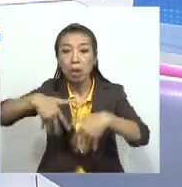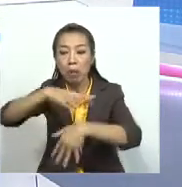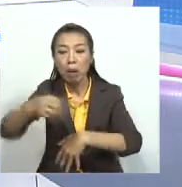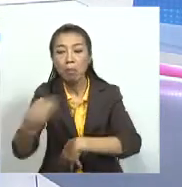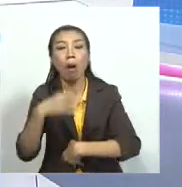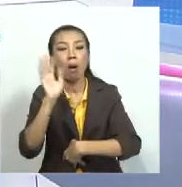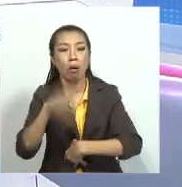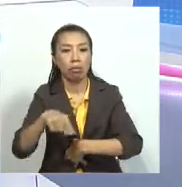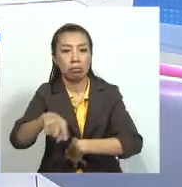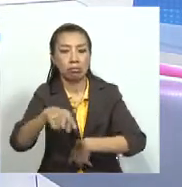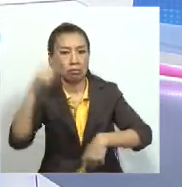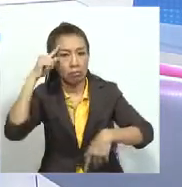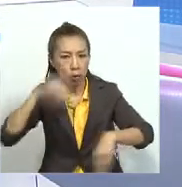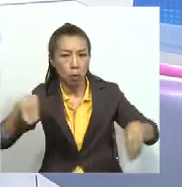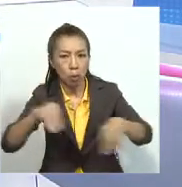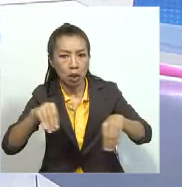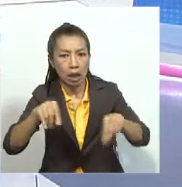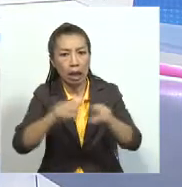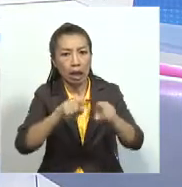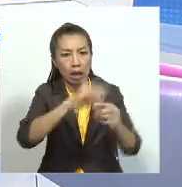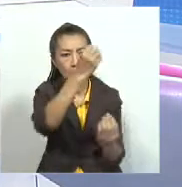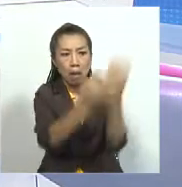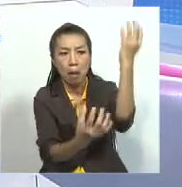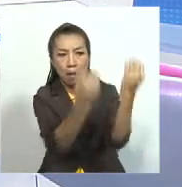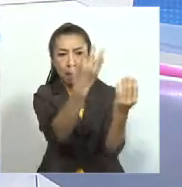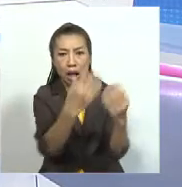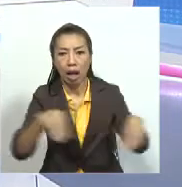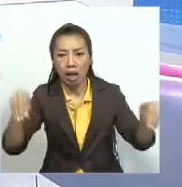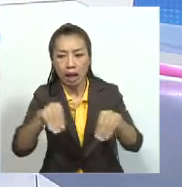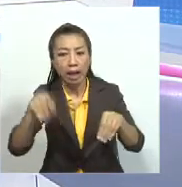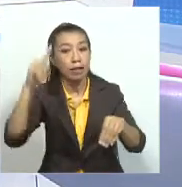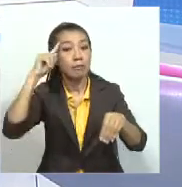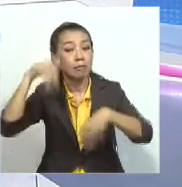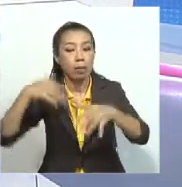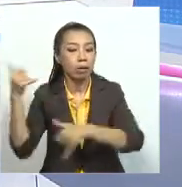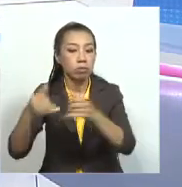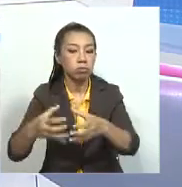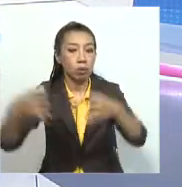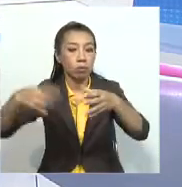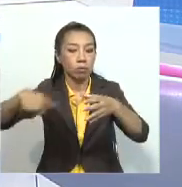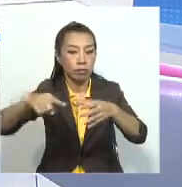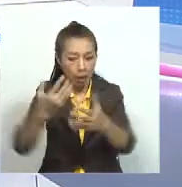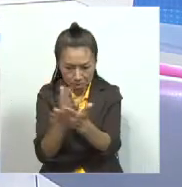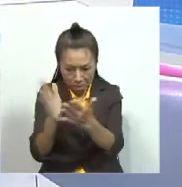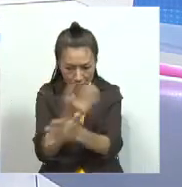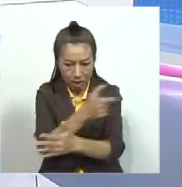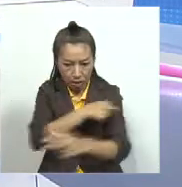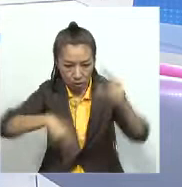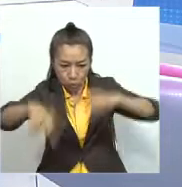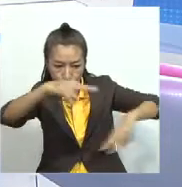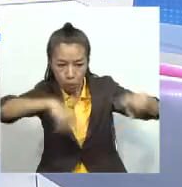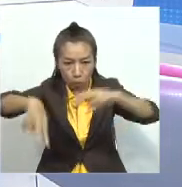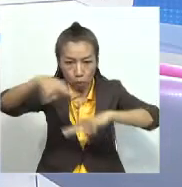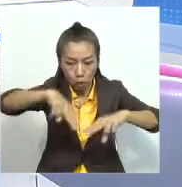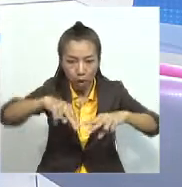านกลุ่มนี้ค่ะเขาเป็นพื้นที่ที่อยู่ใกล้กับพื้นที่ป่านะดังนั้นก็เลยรวมตัวกันขึ้นมาจัดเวรยามเฝ้าระวังตรว